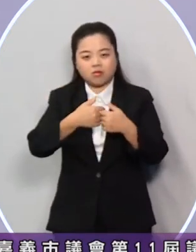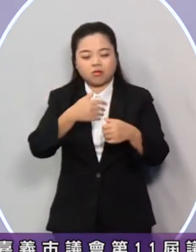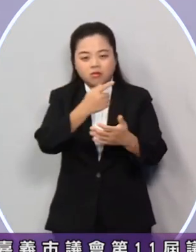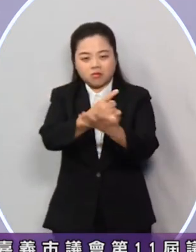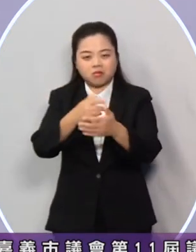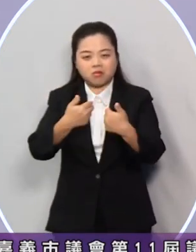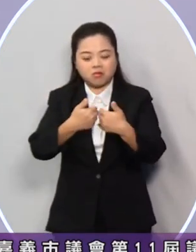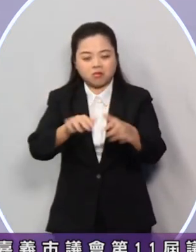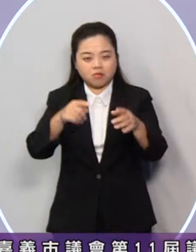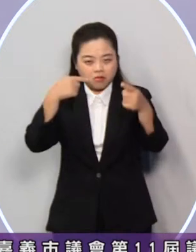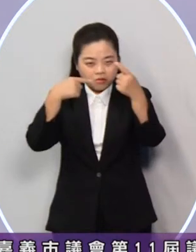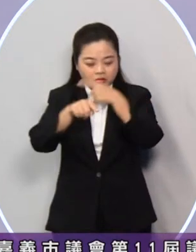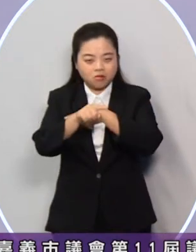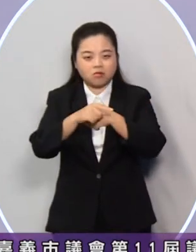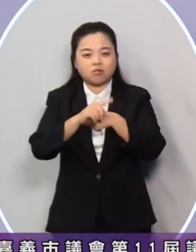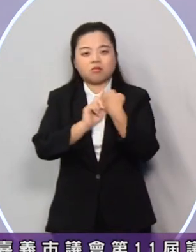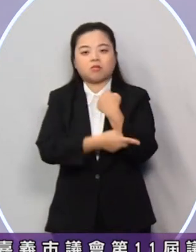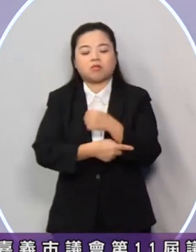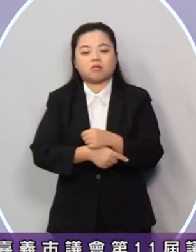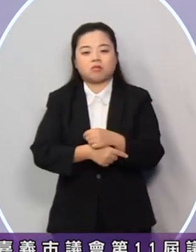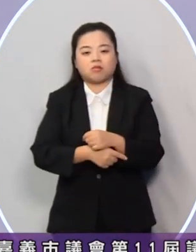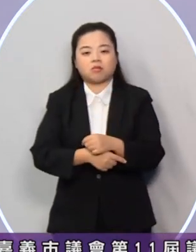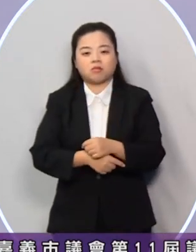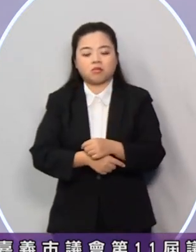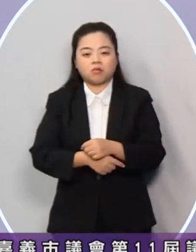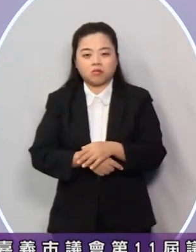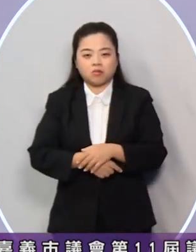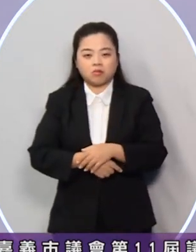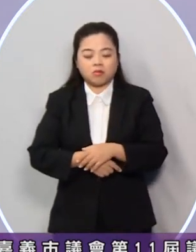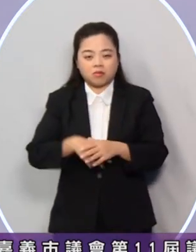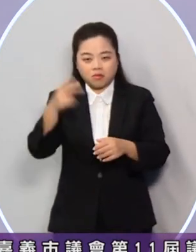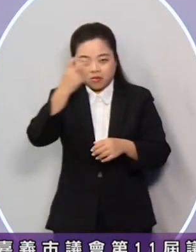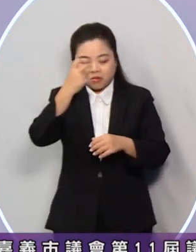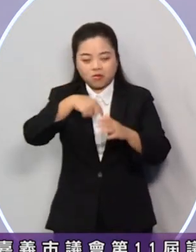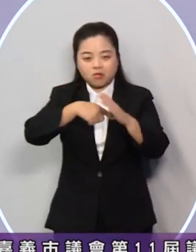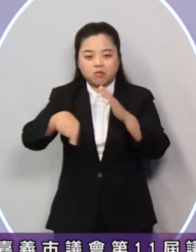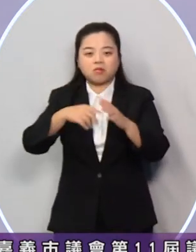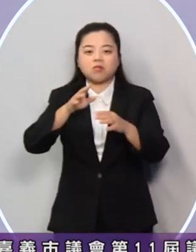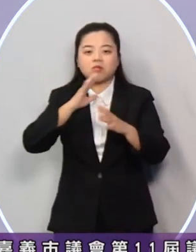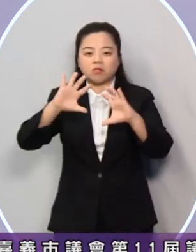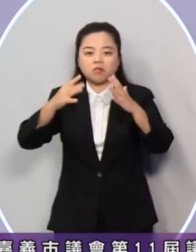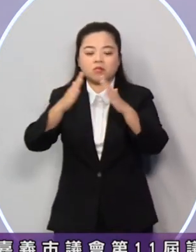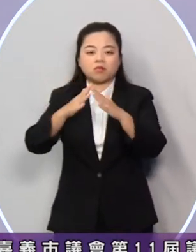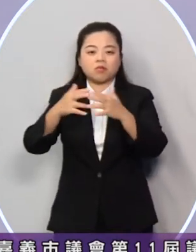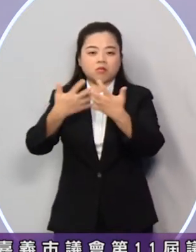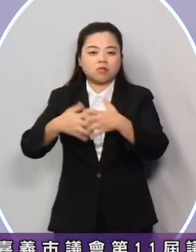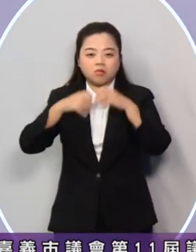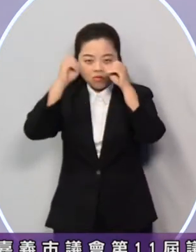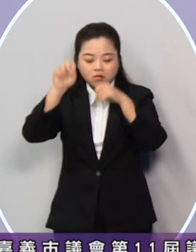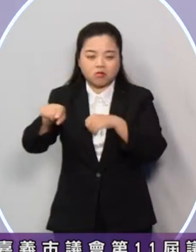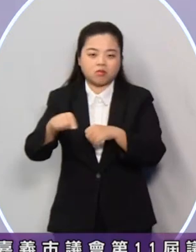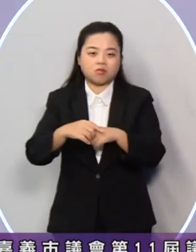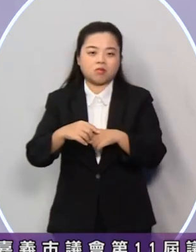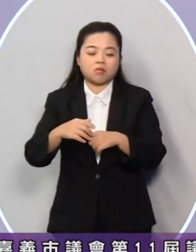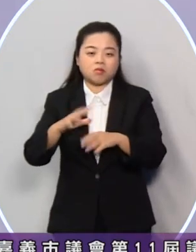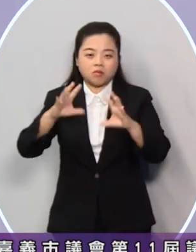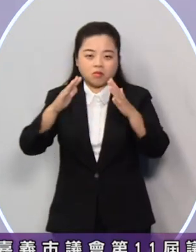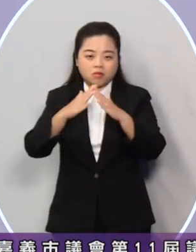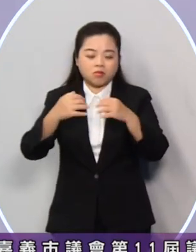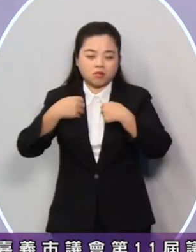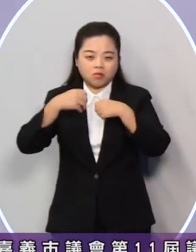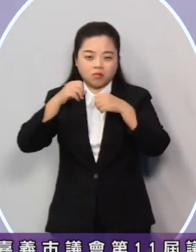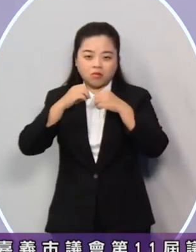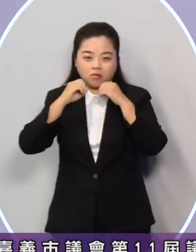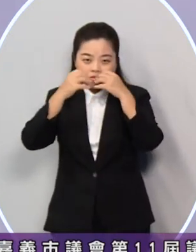触法。我想问大家，监察院应该算是国家机器了吧？当国家机器承认南投县政